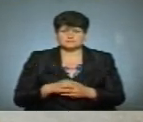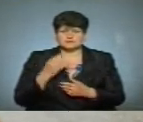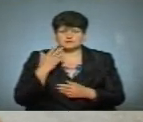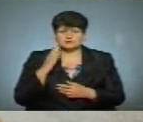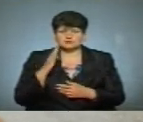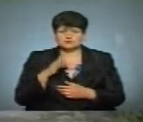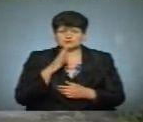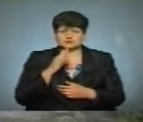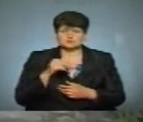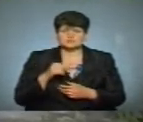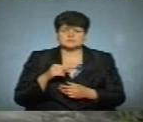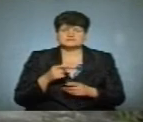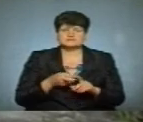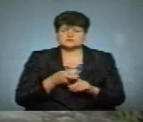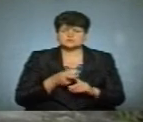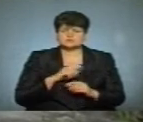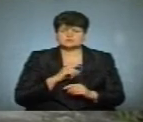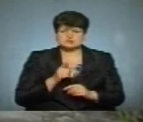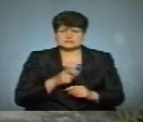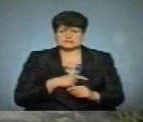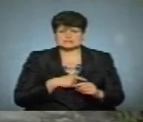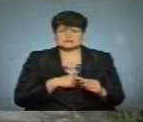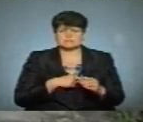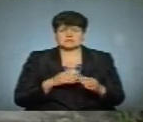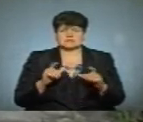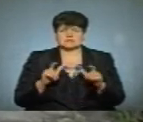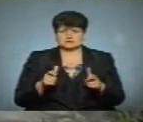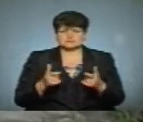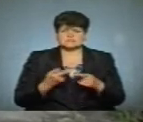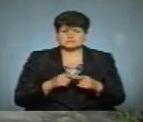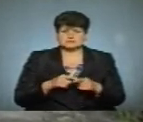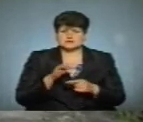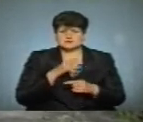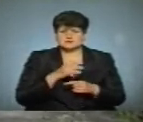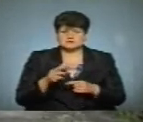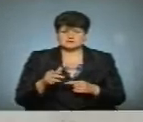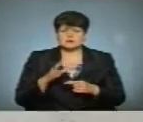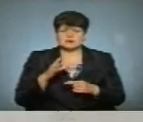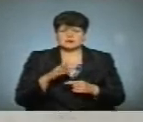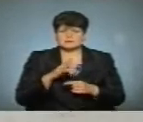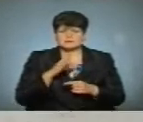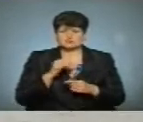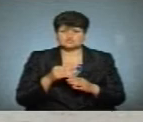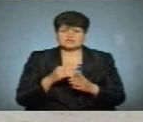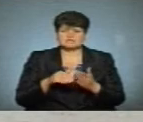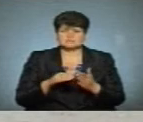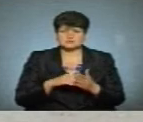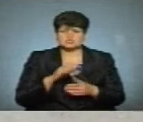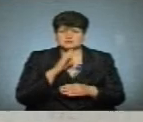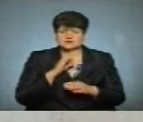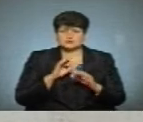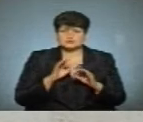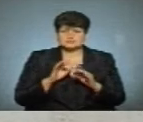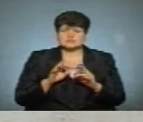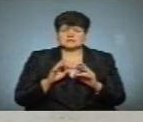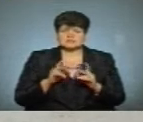ходити, автобуси? У зв'язку з посиленням карантину на даний період маршрутки відмінено. Жінка розказала, як